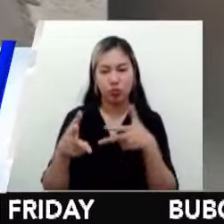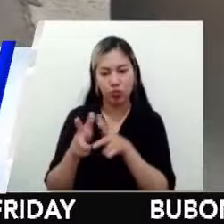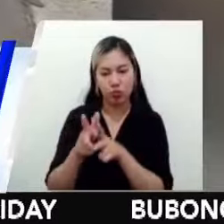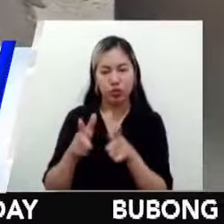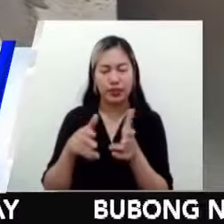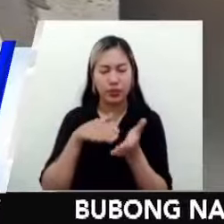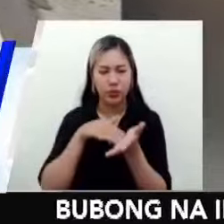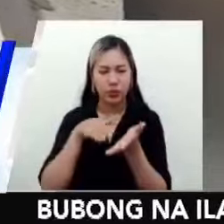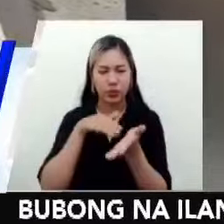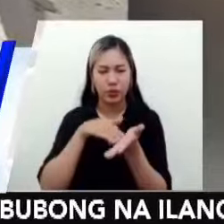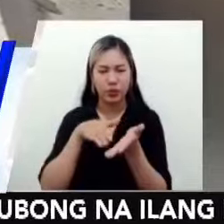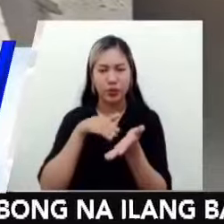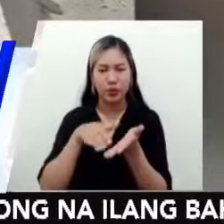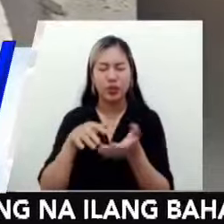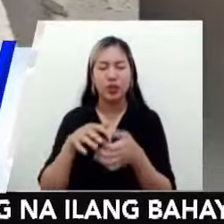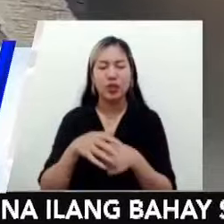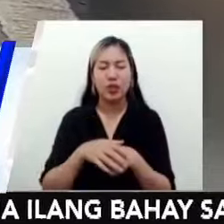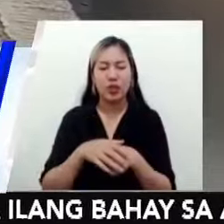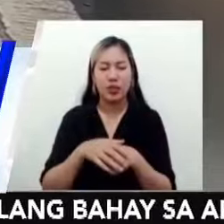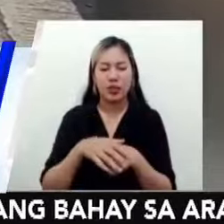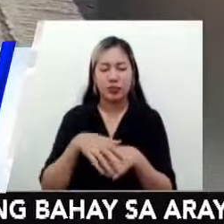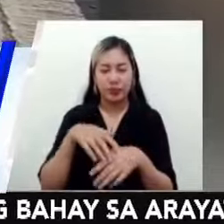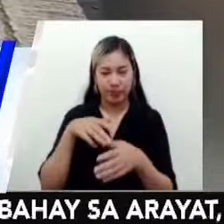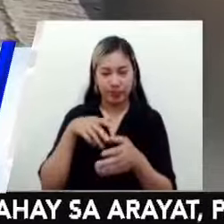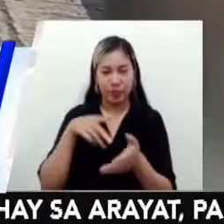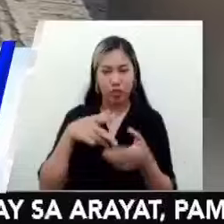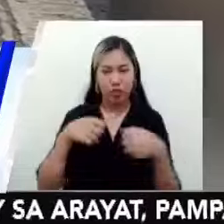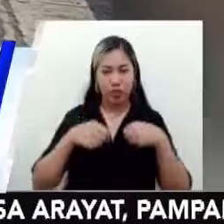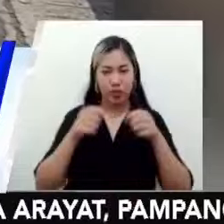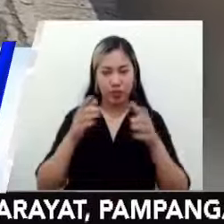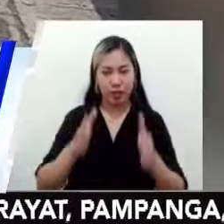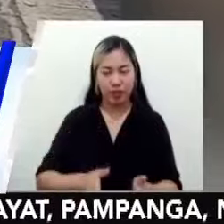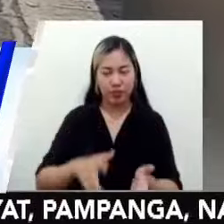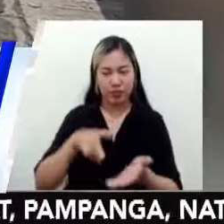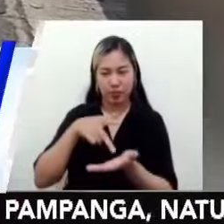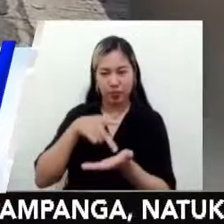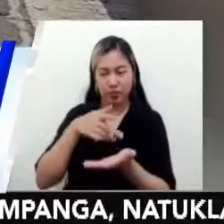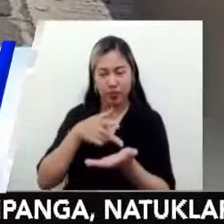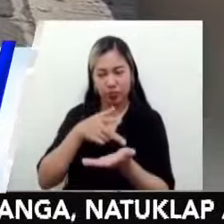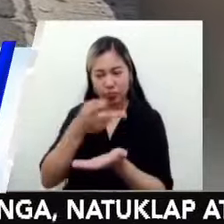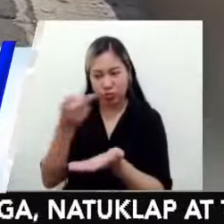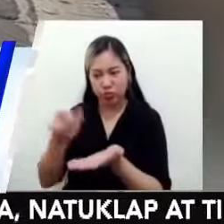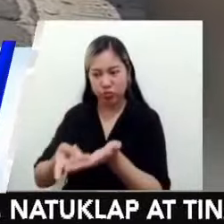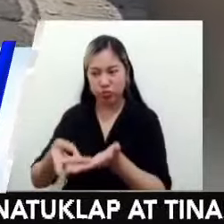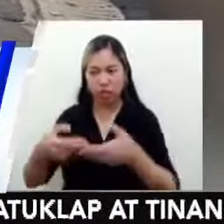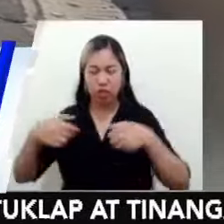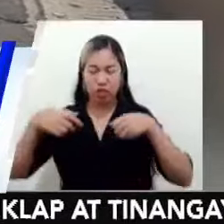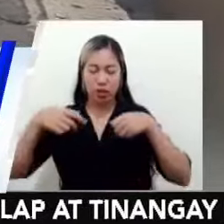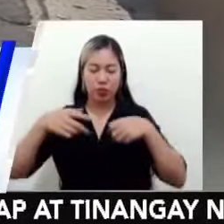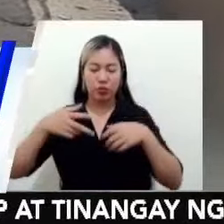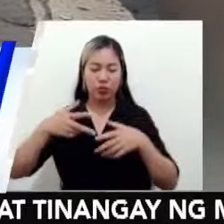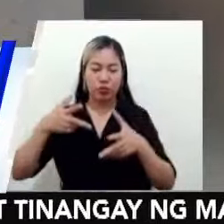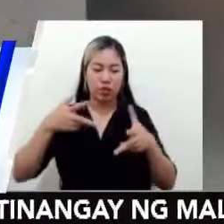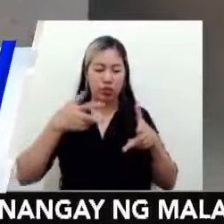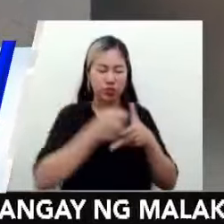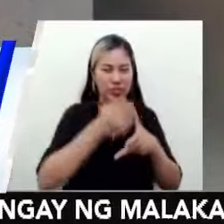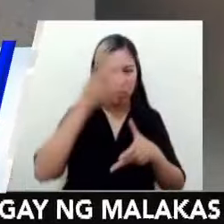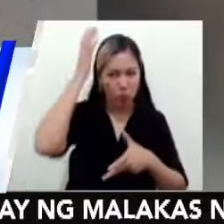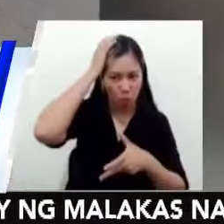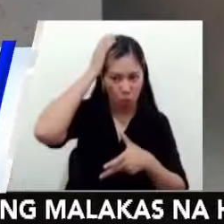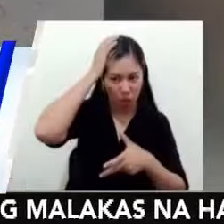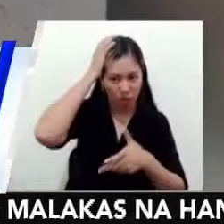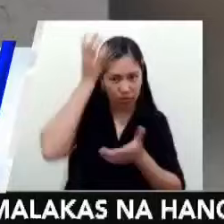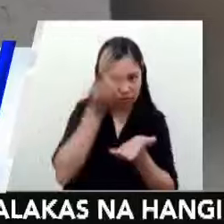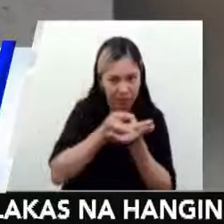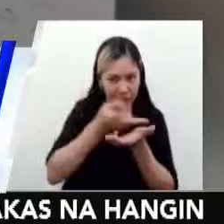ang rider at tiyempong nagulungan ng truck ang ulo niya. Nasa kustudiya na ng Turin Police ang truck driver na nahaharap